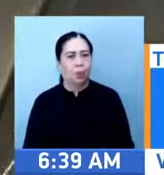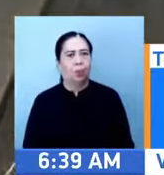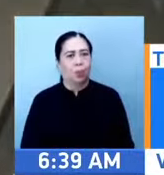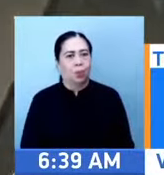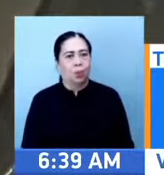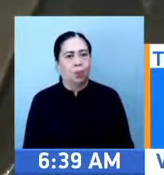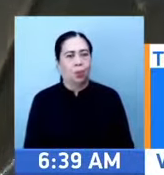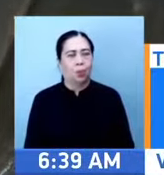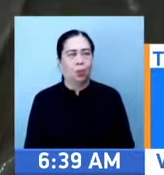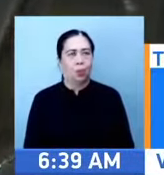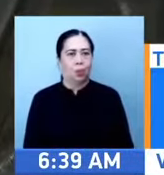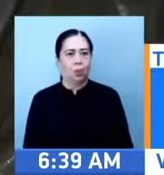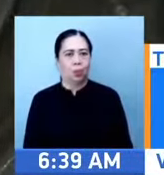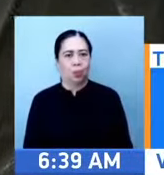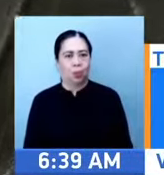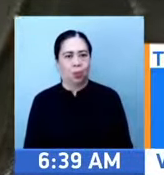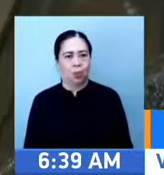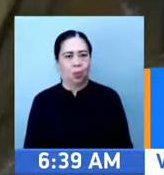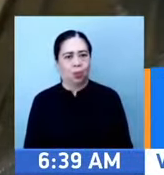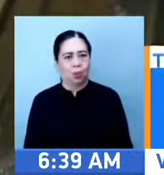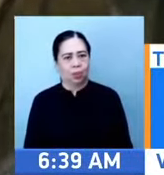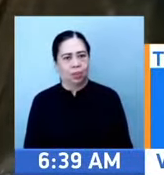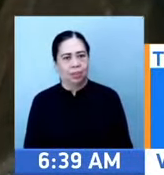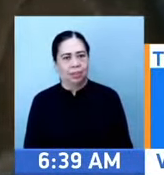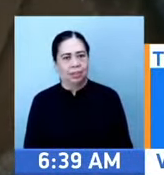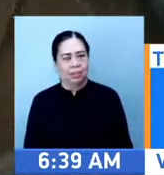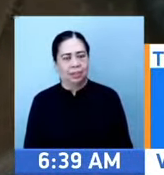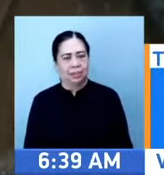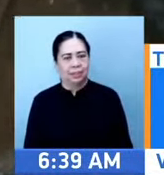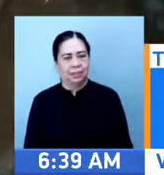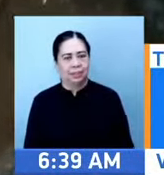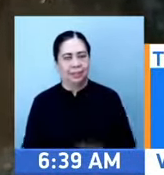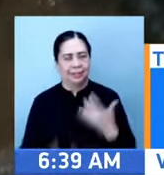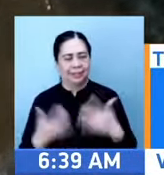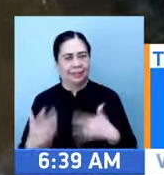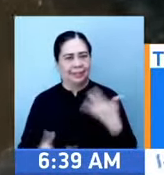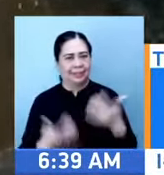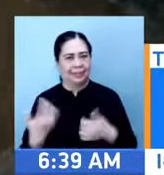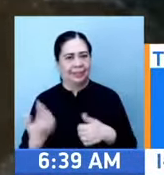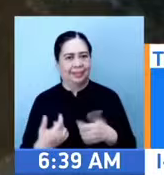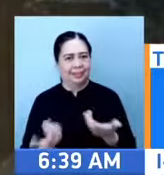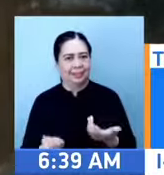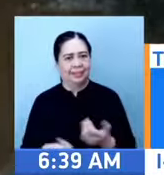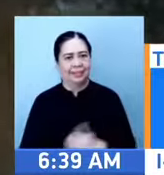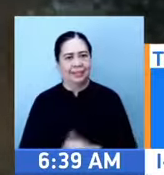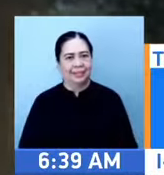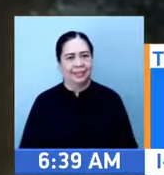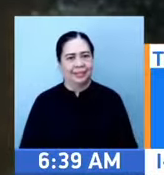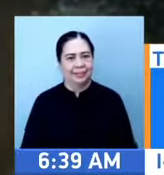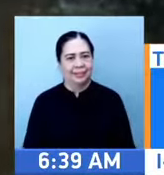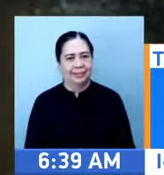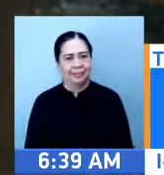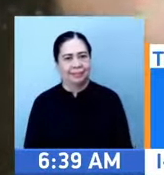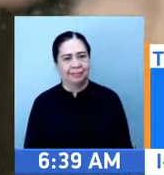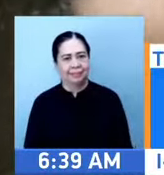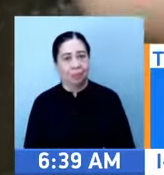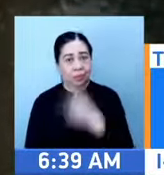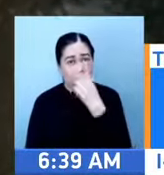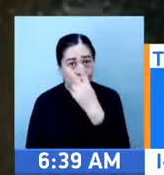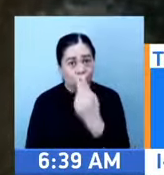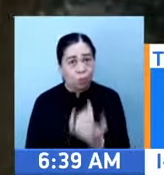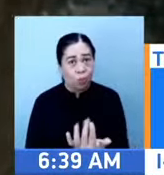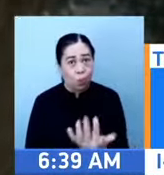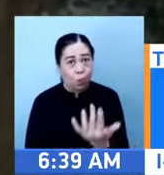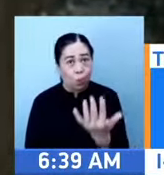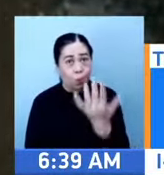Alright. So, yan, oh. Ito na yung one. Ito na yung exciting part, ano? Yes, Chef. And talagang nag-aapo yung mga sineserve natin.